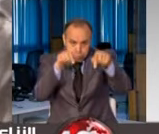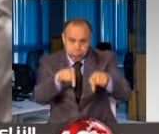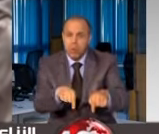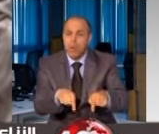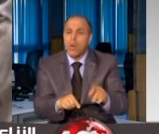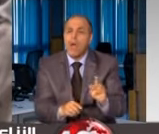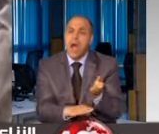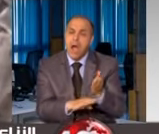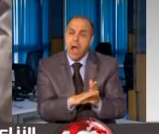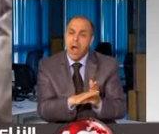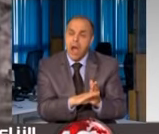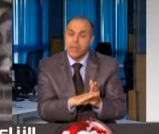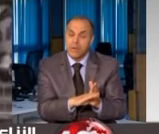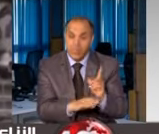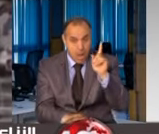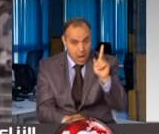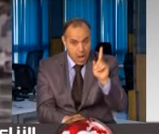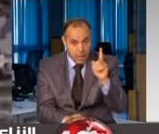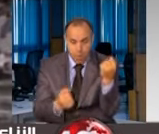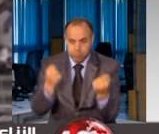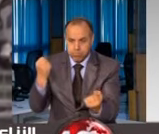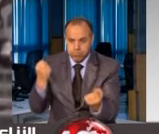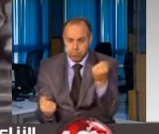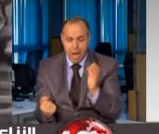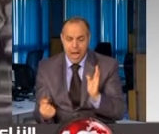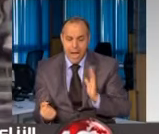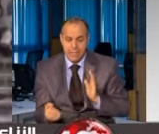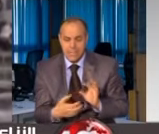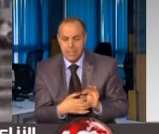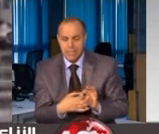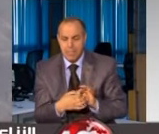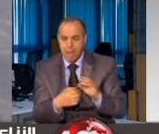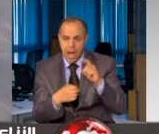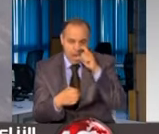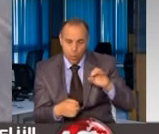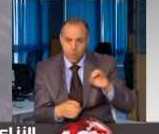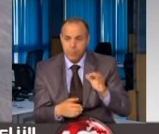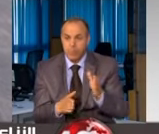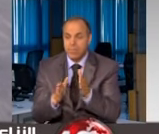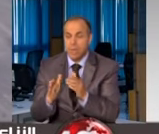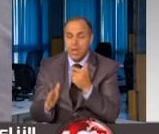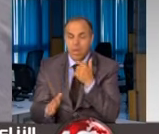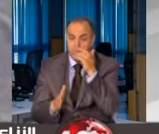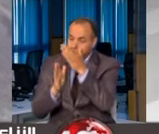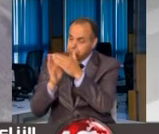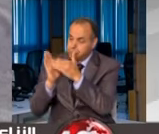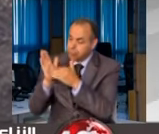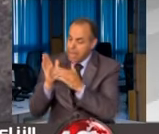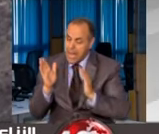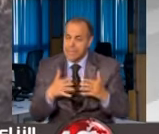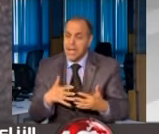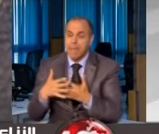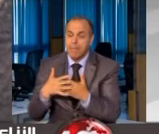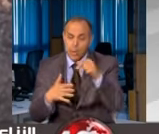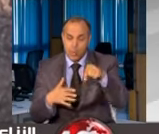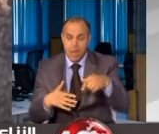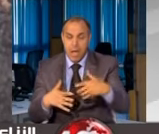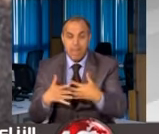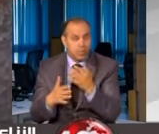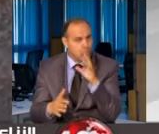باليستية جاهزة للإطلاق وعربات نقل جنود تابعة لهم. إلى ذلك، ذكر بيان للجيش الأمريكي اليوم أن